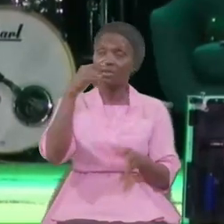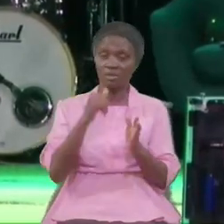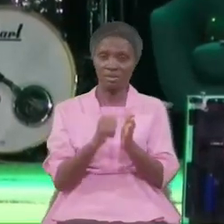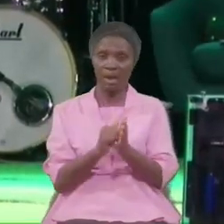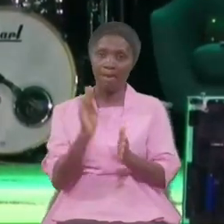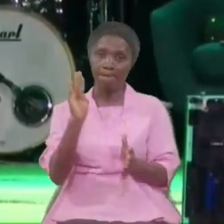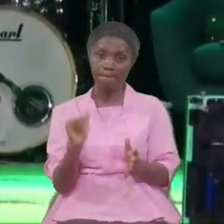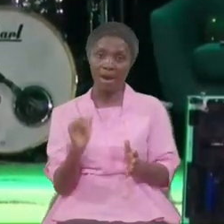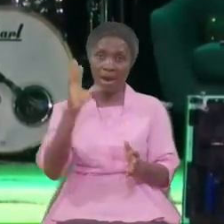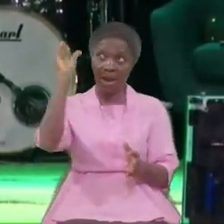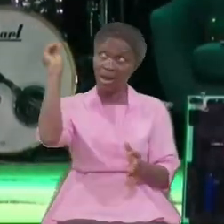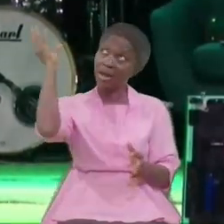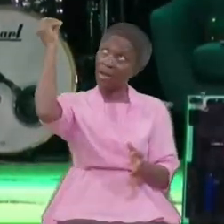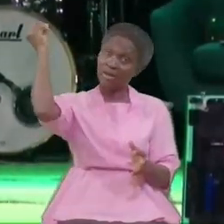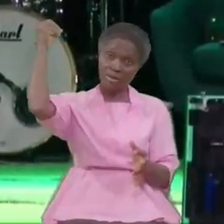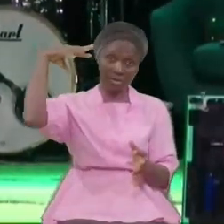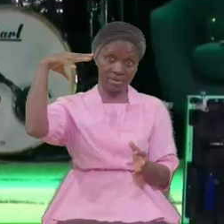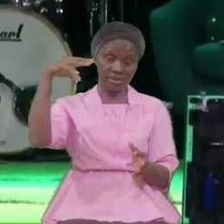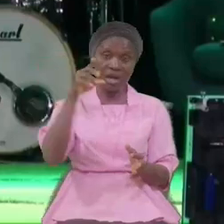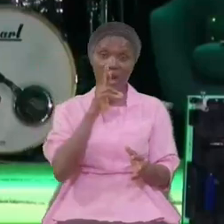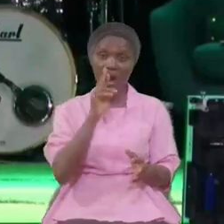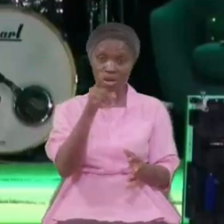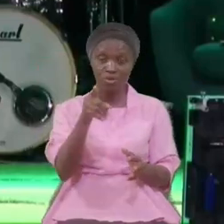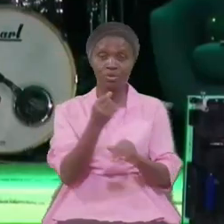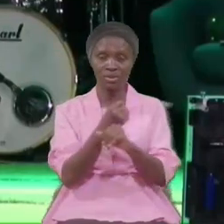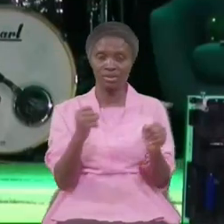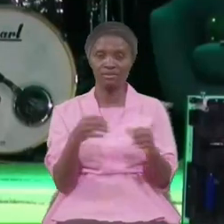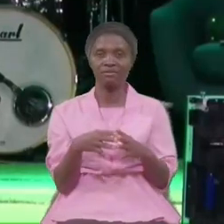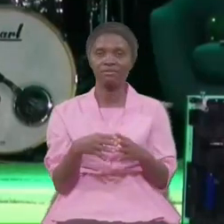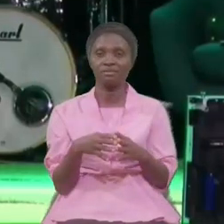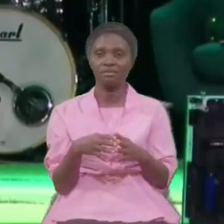Mais c'est dit que c'est par la grâce que vous êtes sauvés.